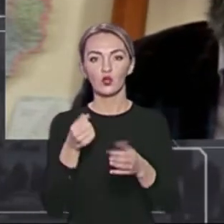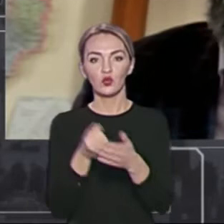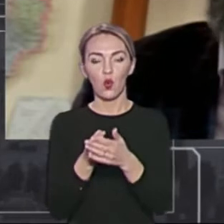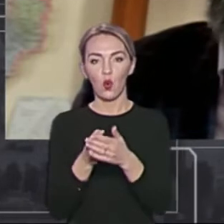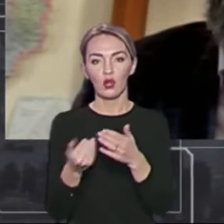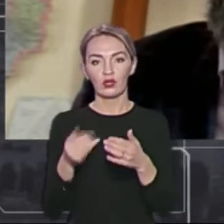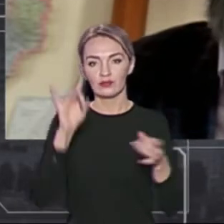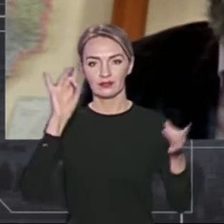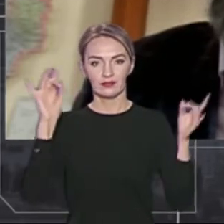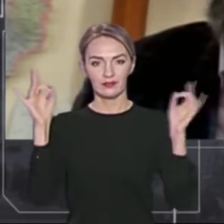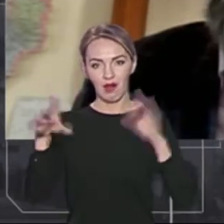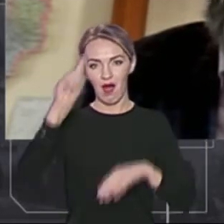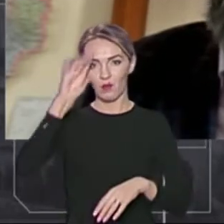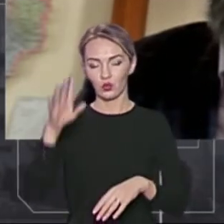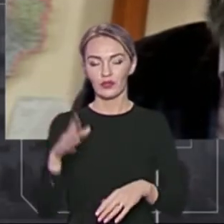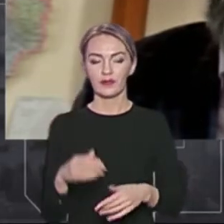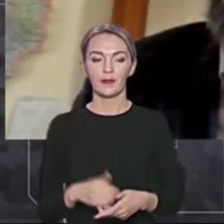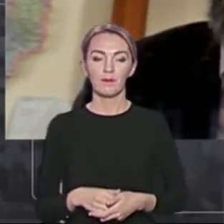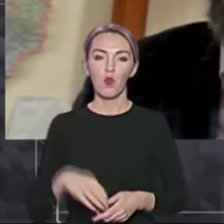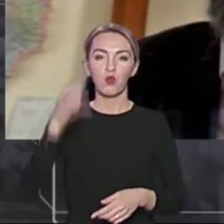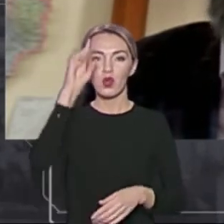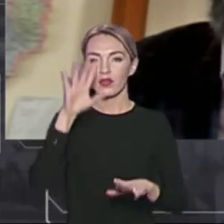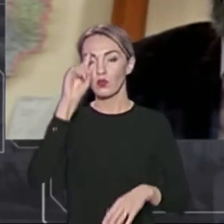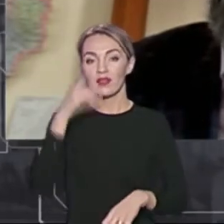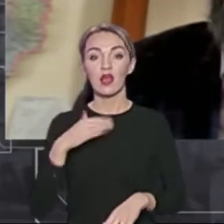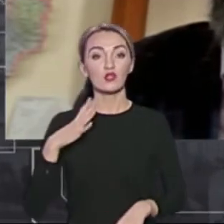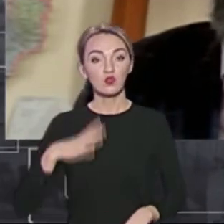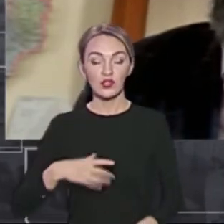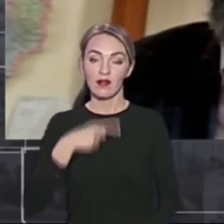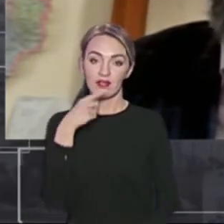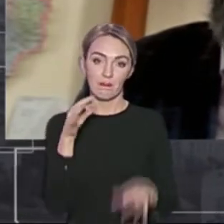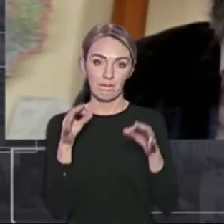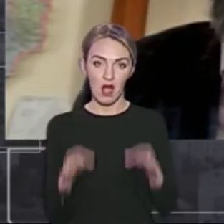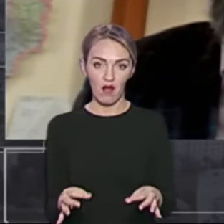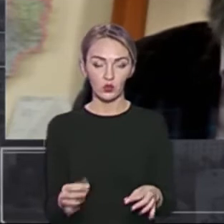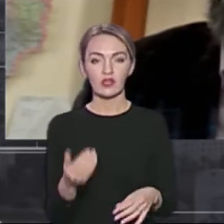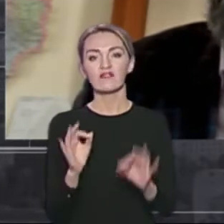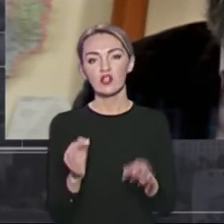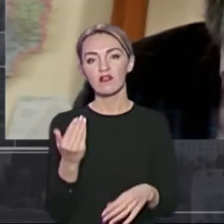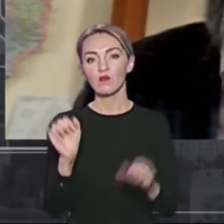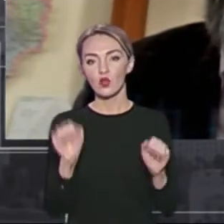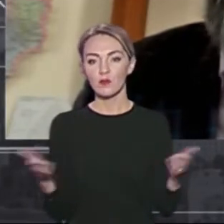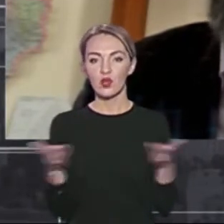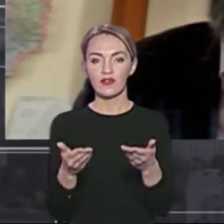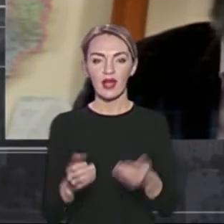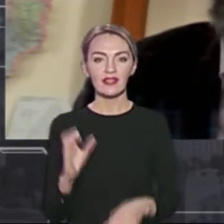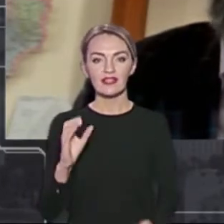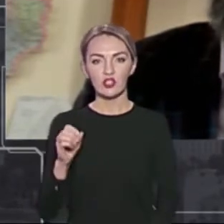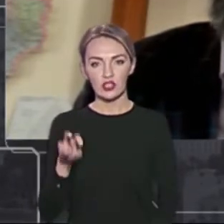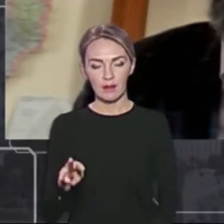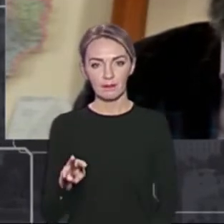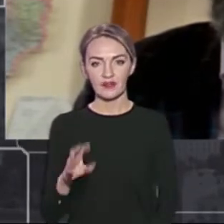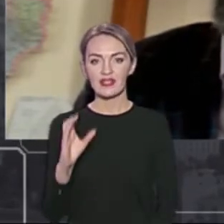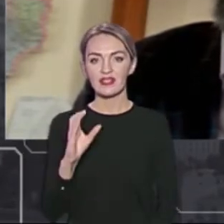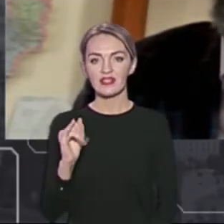серед глядачів. Як би це не було популярно чи не популярно, я змушений казати правду. І, звичайно, ви можете порівняти з січнем, а не з усім роком, тому